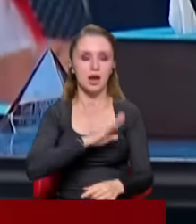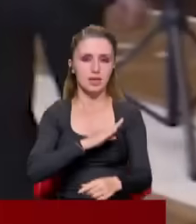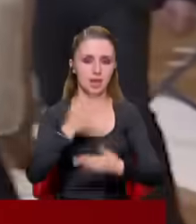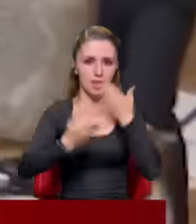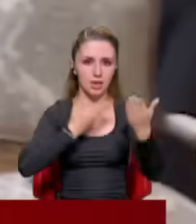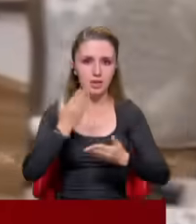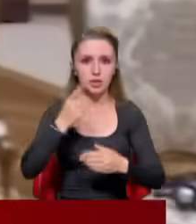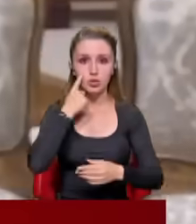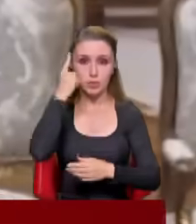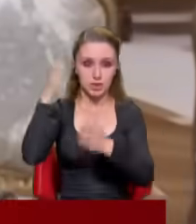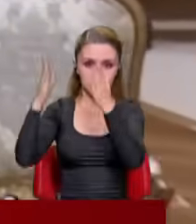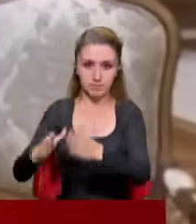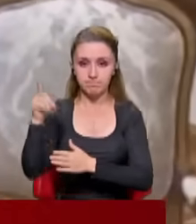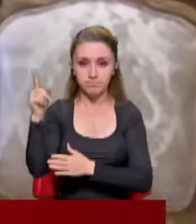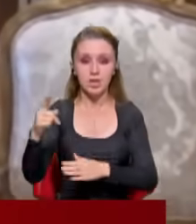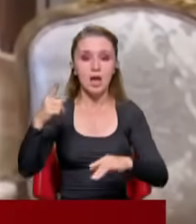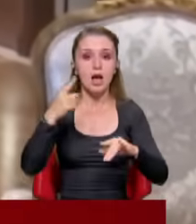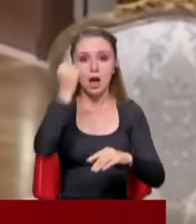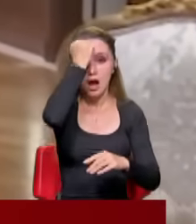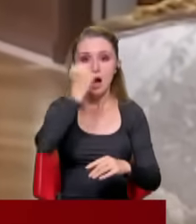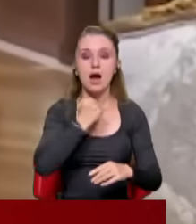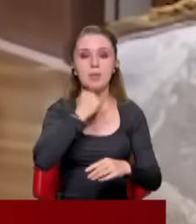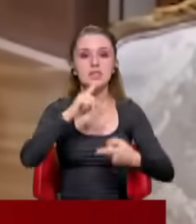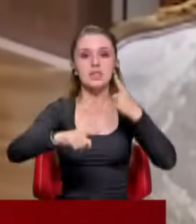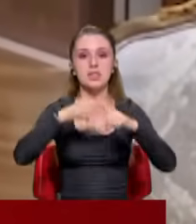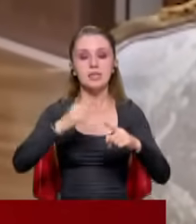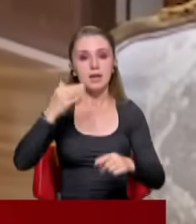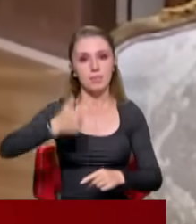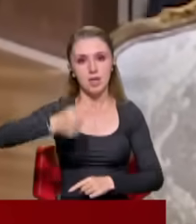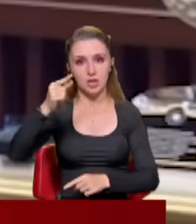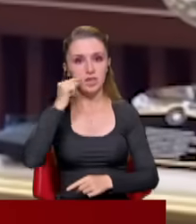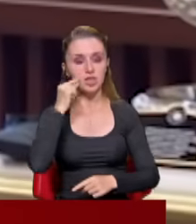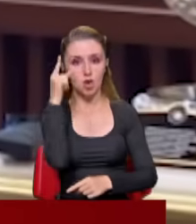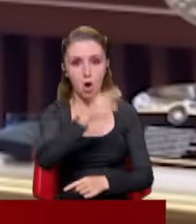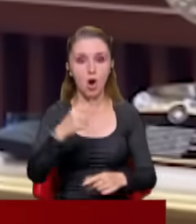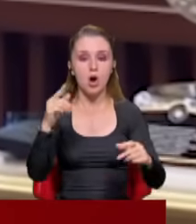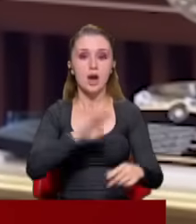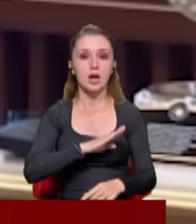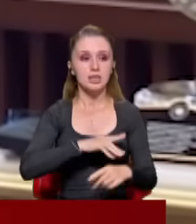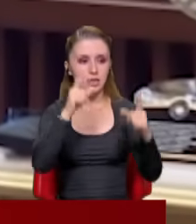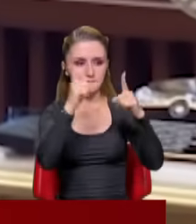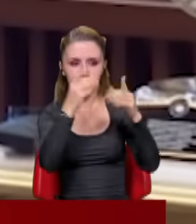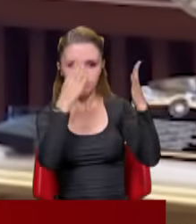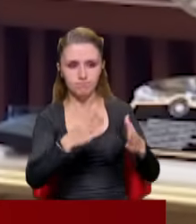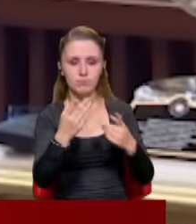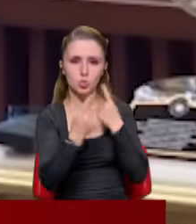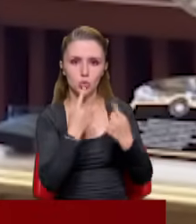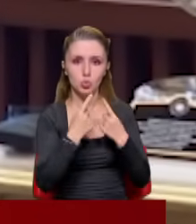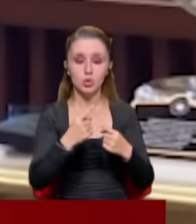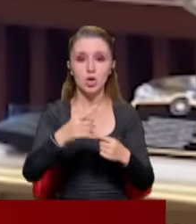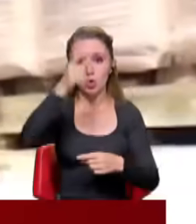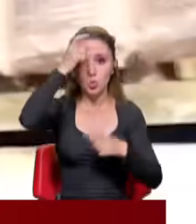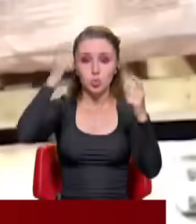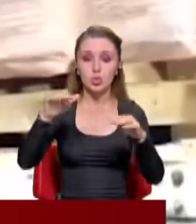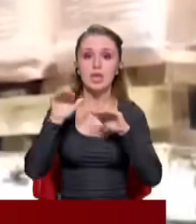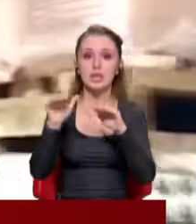getirdi Cumhurbaşkanı Erdoğan Hamas'ın siyasi büro Başkanı İsmail Hani ile Gazze'deki durumu görüştü Türkiye'nin insani